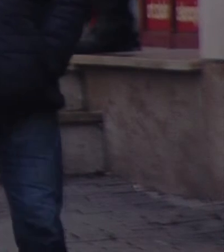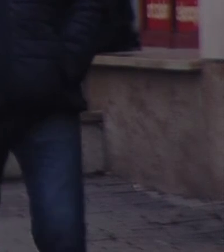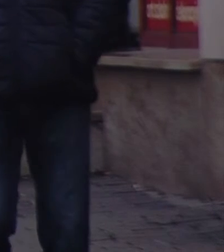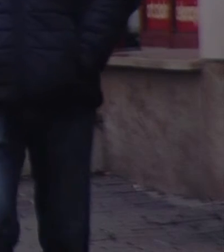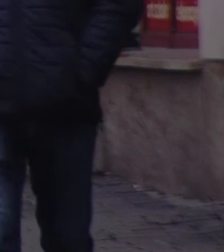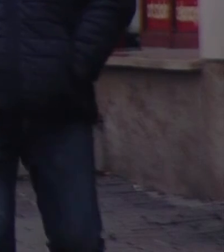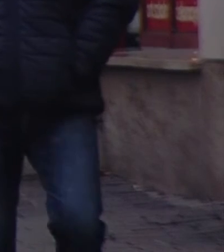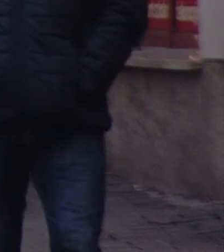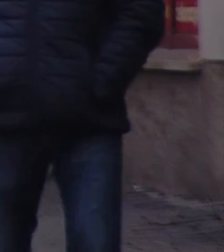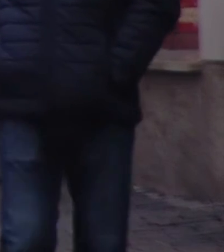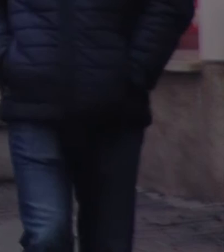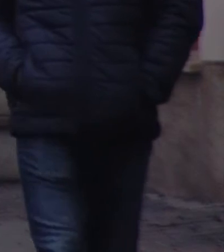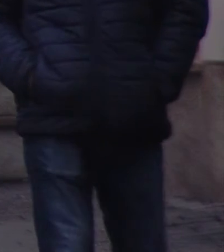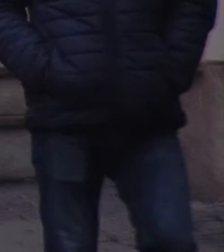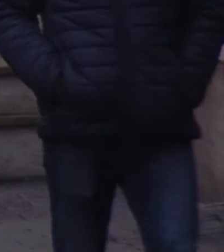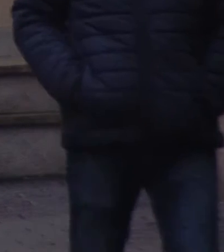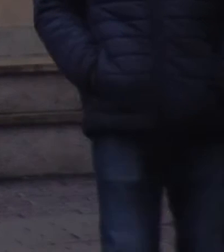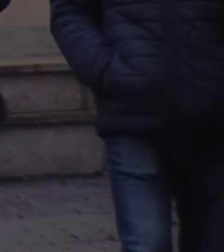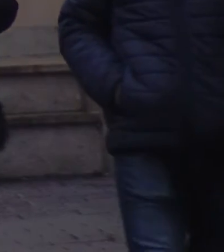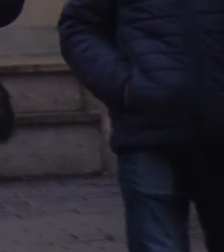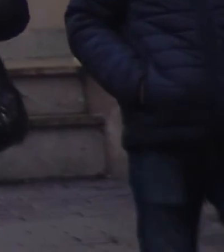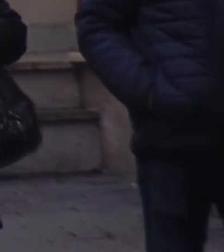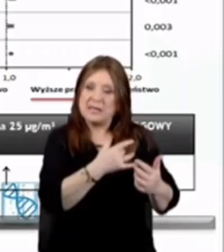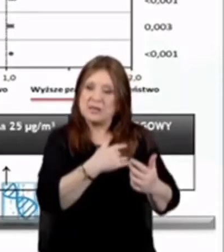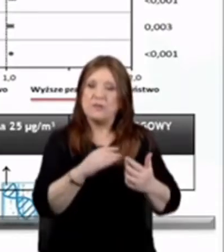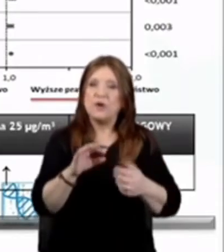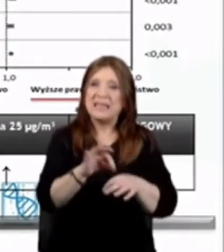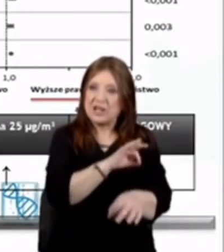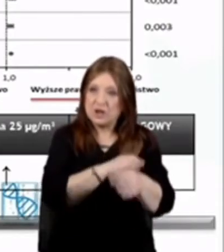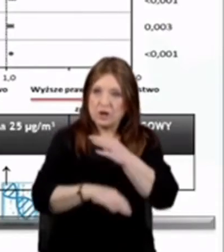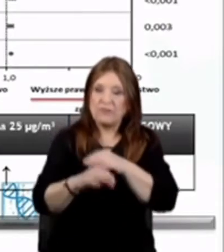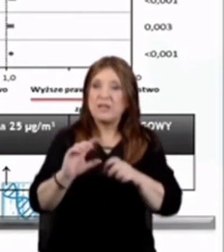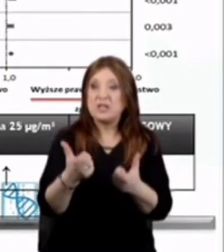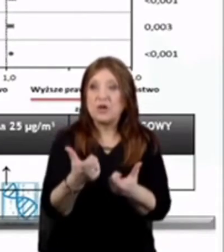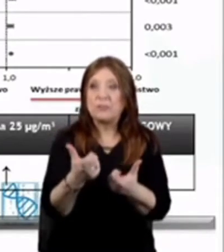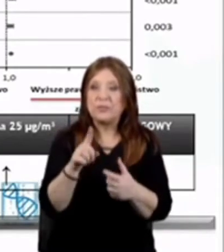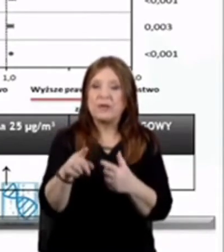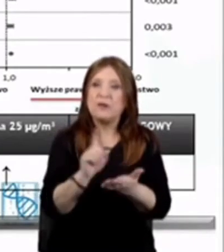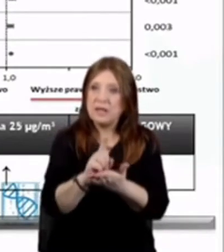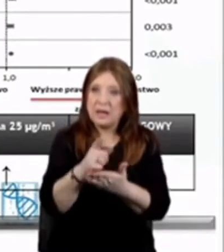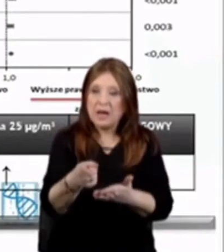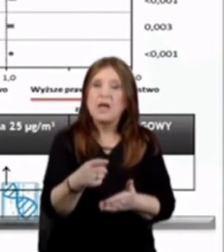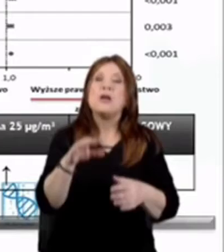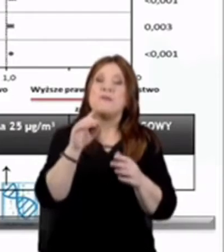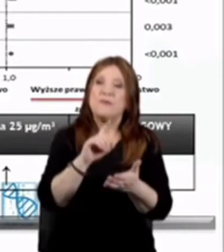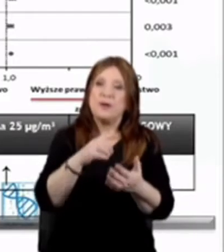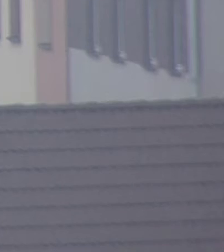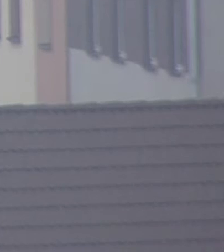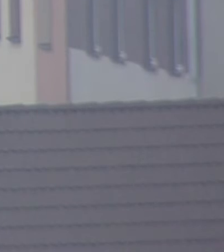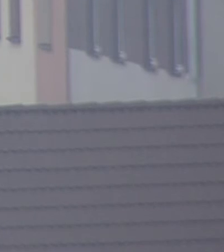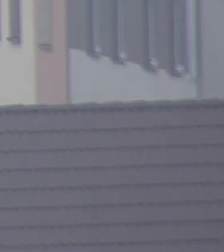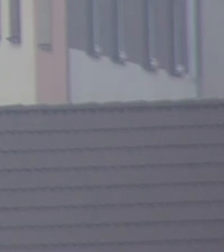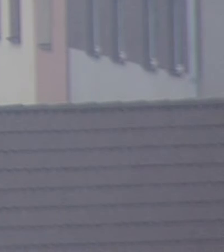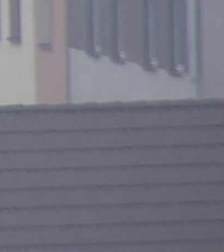chorób układu sercowo-naczyniowego. Co stwierdziliśmy? Że w przypadku smogu zwiększa się umieralność